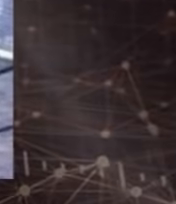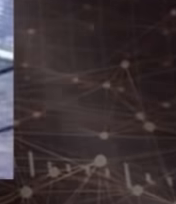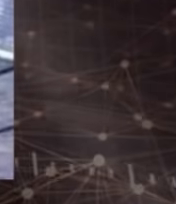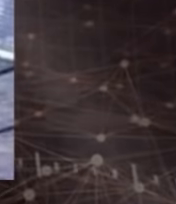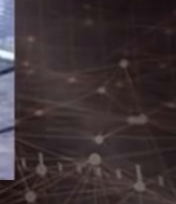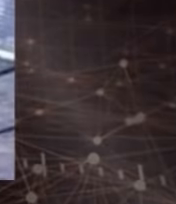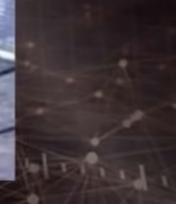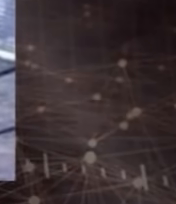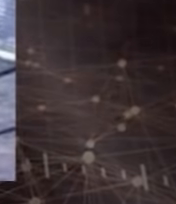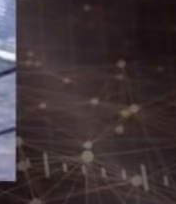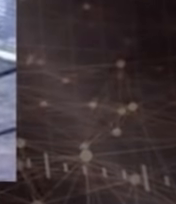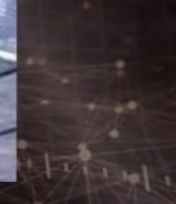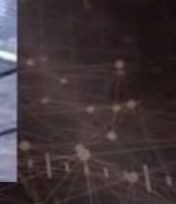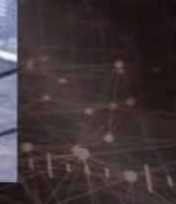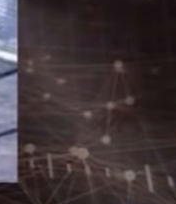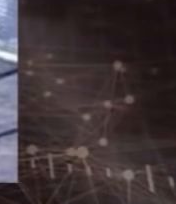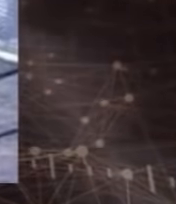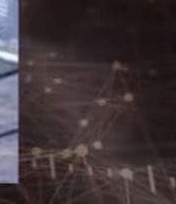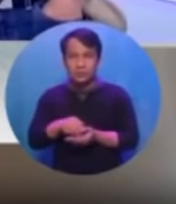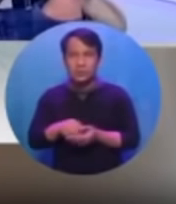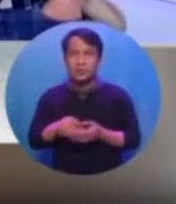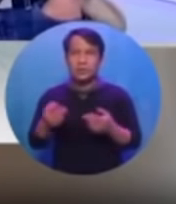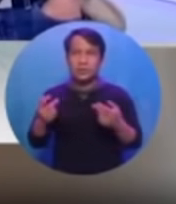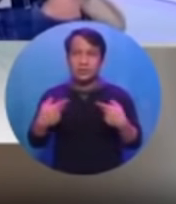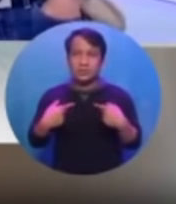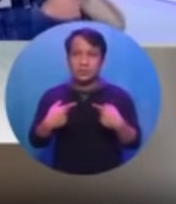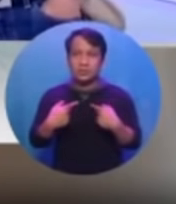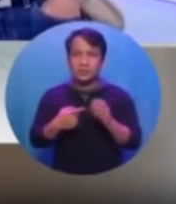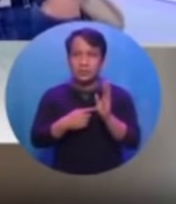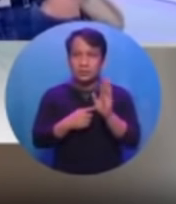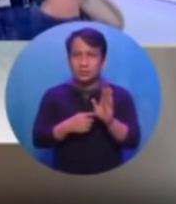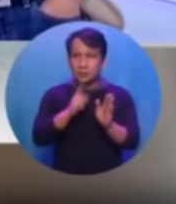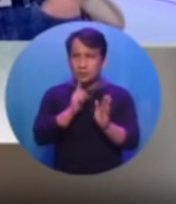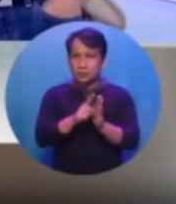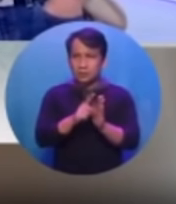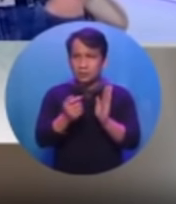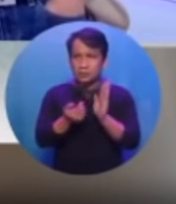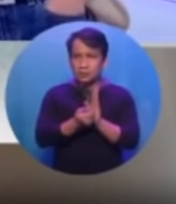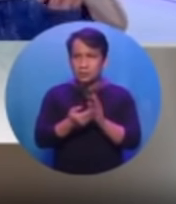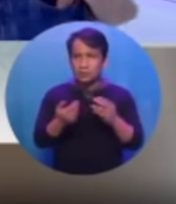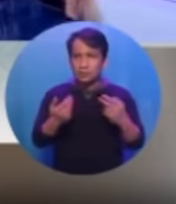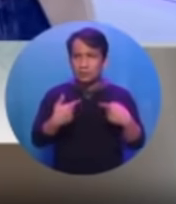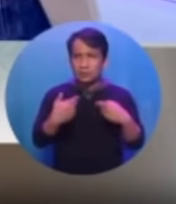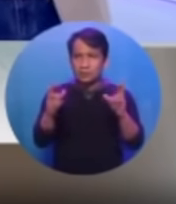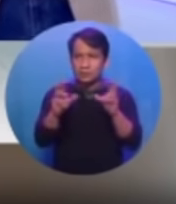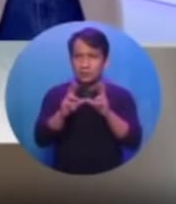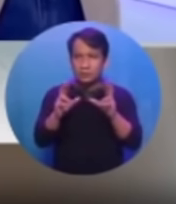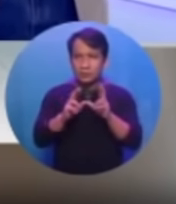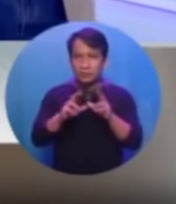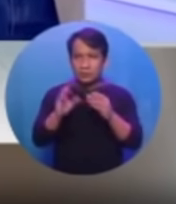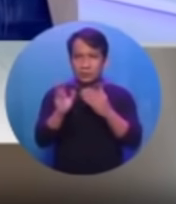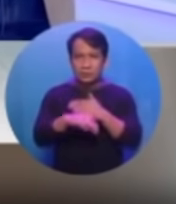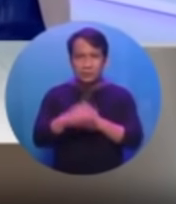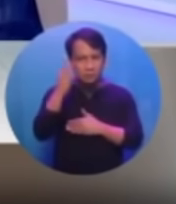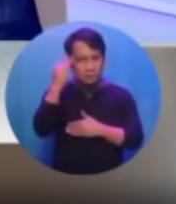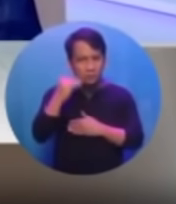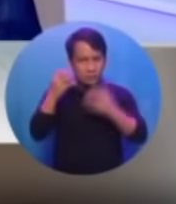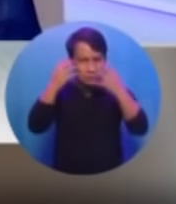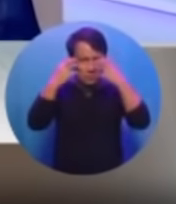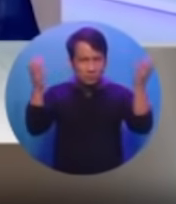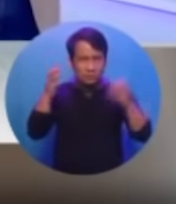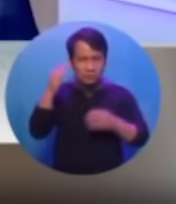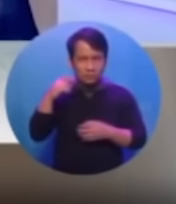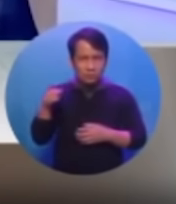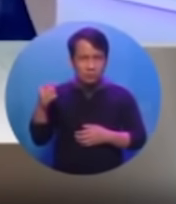niya, binalik sa kanya? Opo, binalik. Mayroon pong patunay din sa barangay at may resibo din. Okay, po. Kung binalik, iba at nag-alboroto pa rin